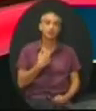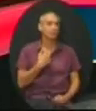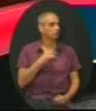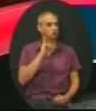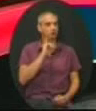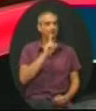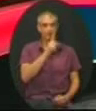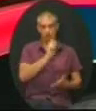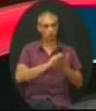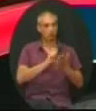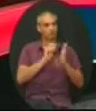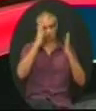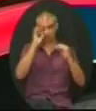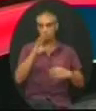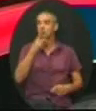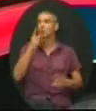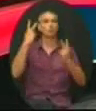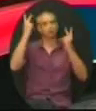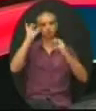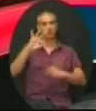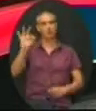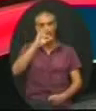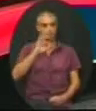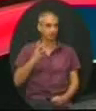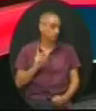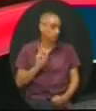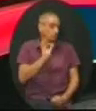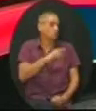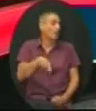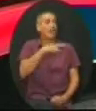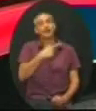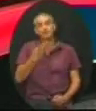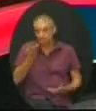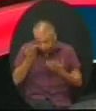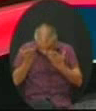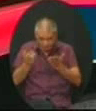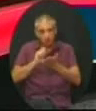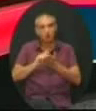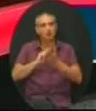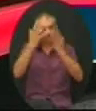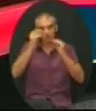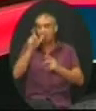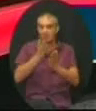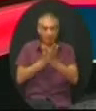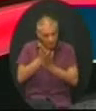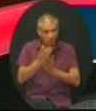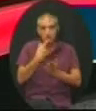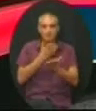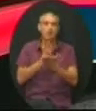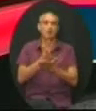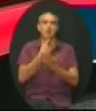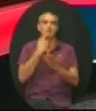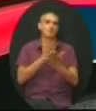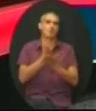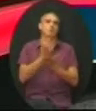חושב שהוא כותב מאוד מוערך. והוא ההורים והתומים שלכם, אני לא יודעת שמי זה שלכם. אז הנה, דוגמה של אדם הגון שאומר את האמת.